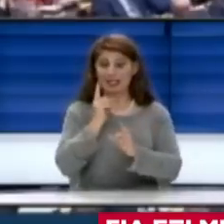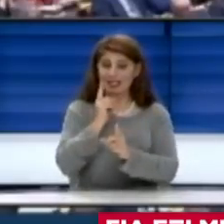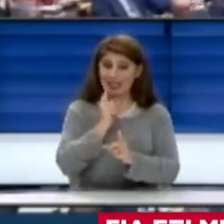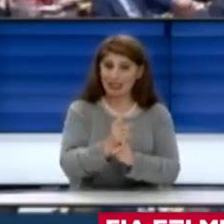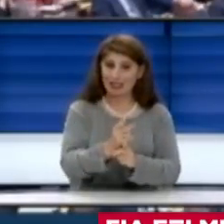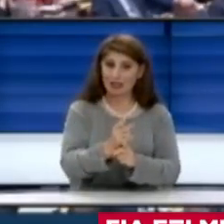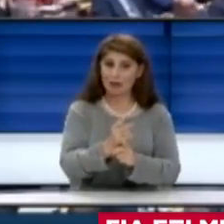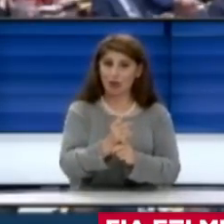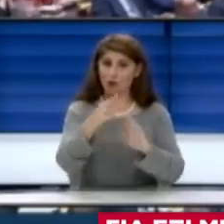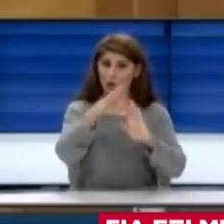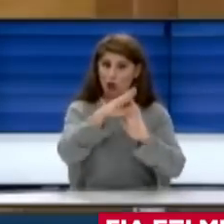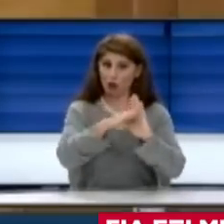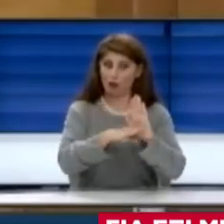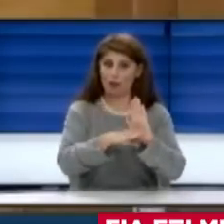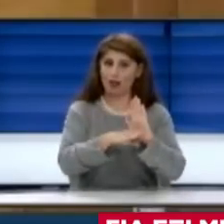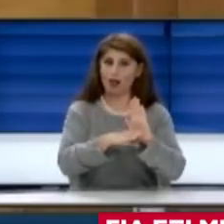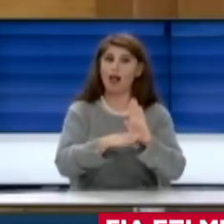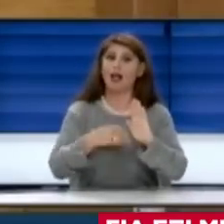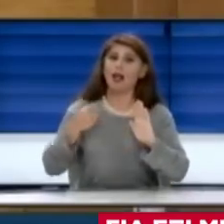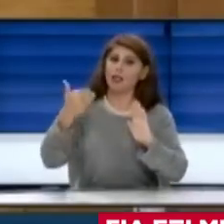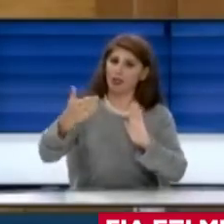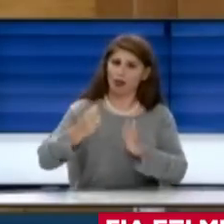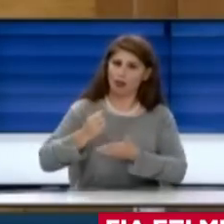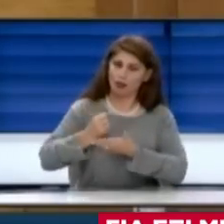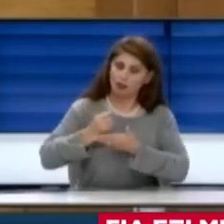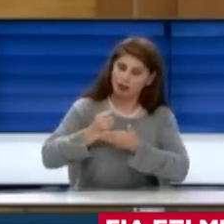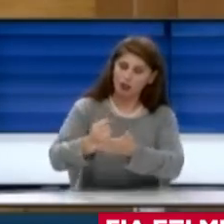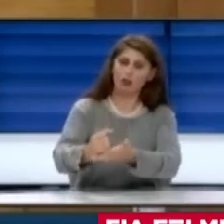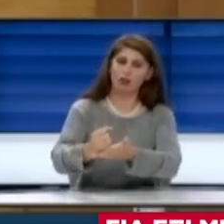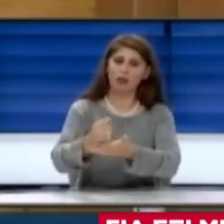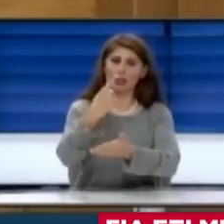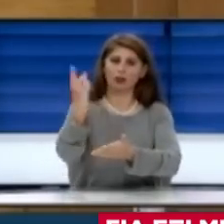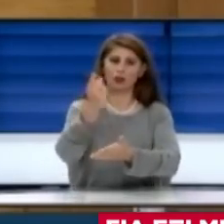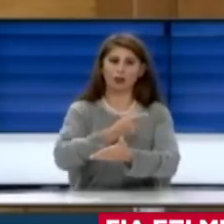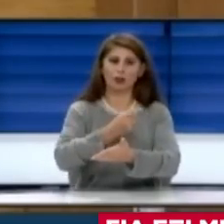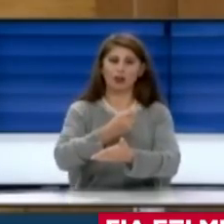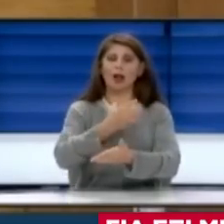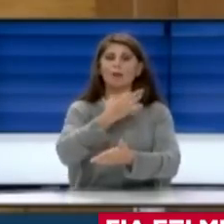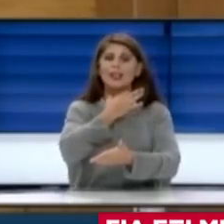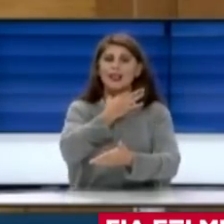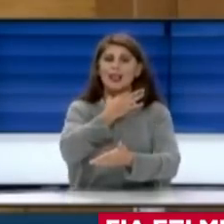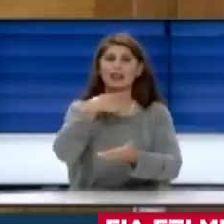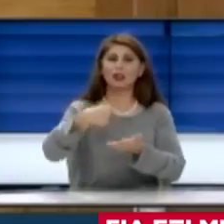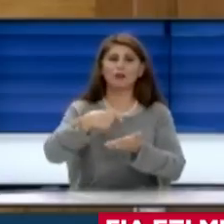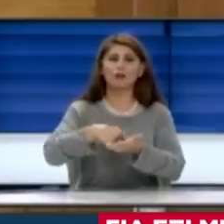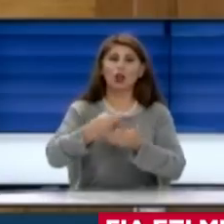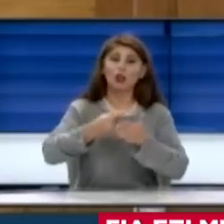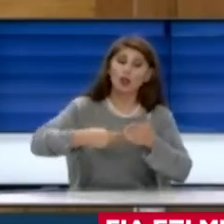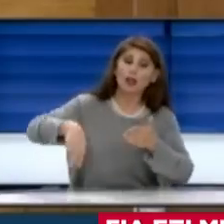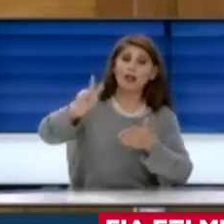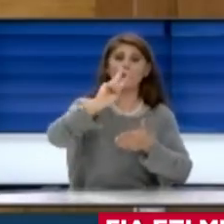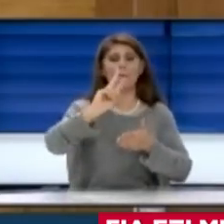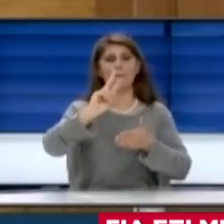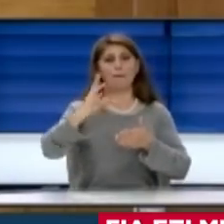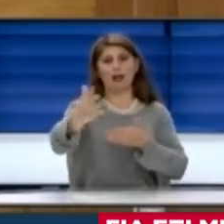συγκεκριμένο πρόγραμμα θα χρηματοδοτηθεί εξ ολοκλήρου από την έκτακτη φορολόγηση των υπερεσόδων